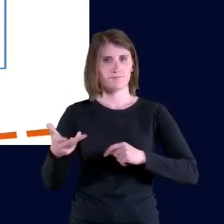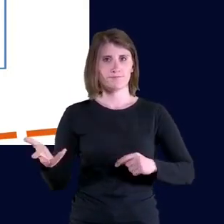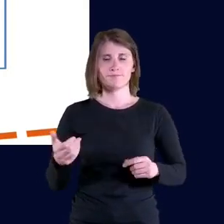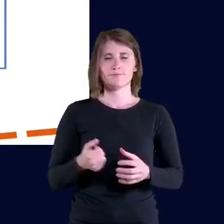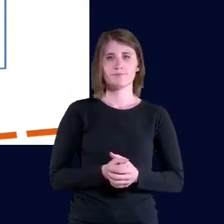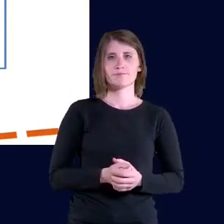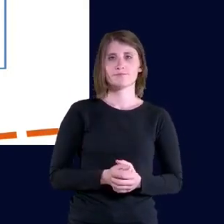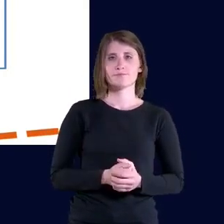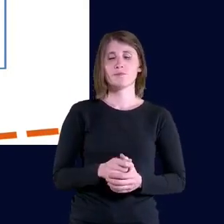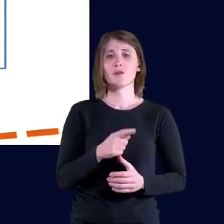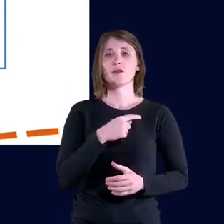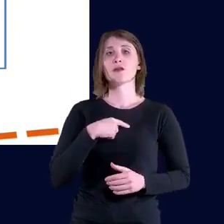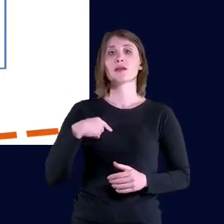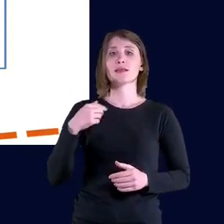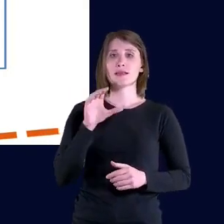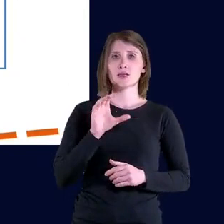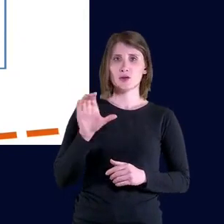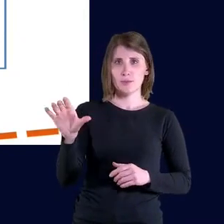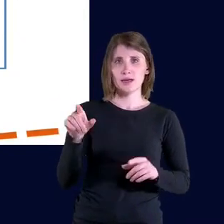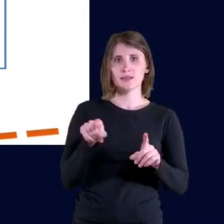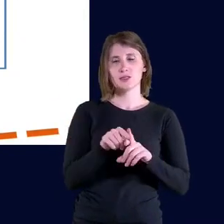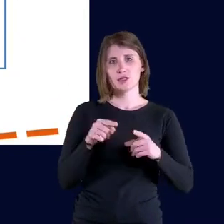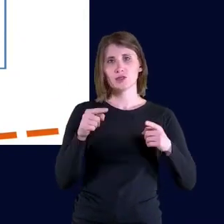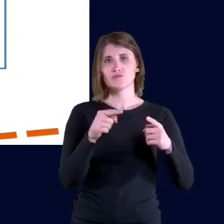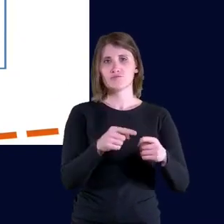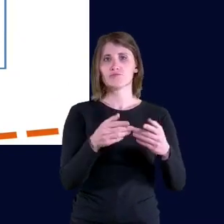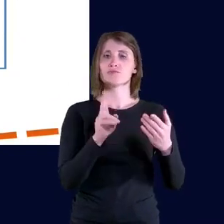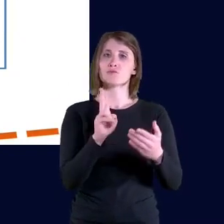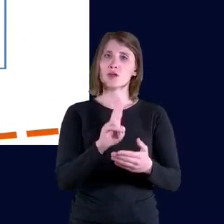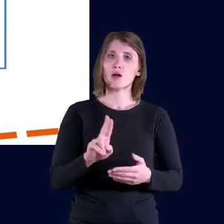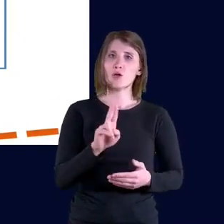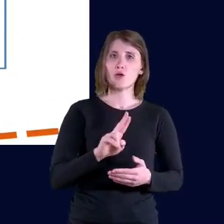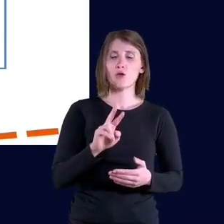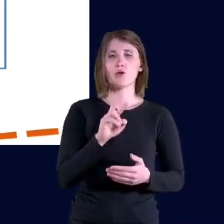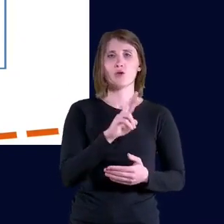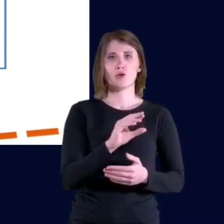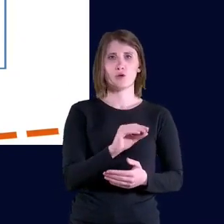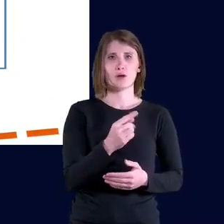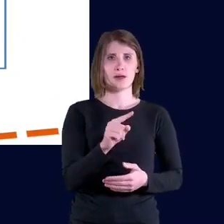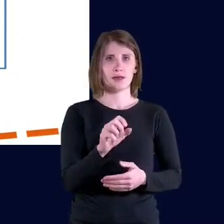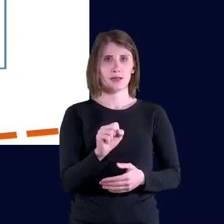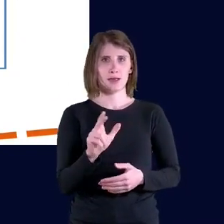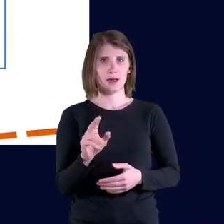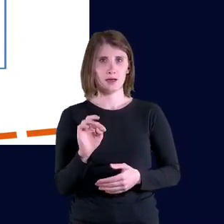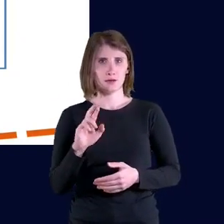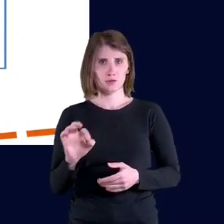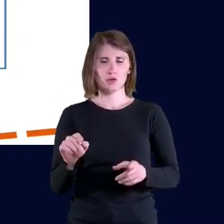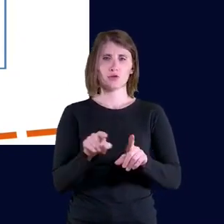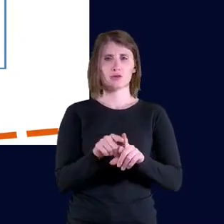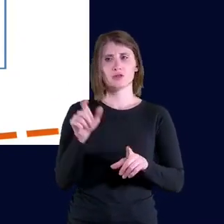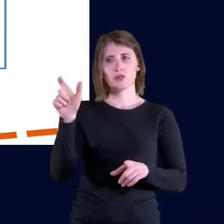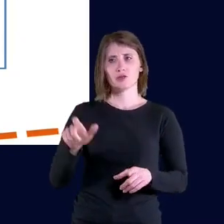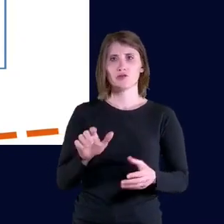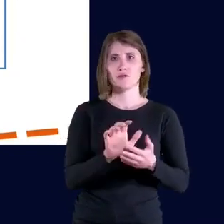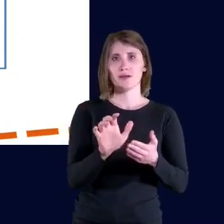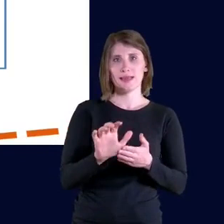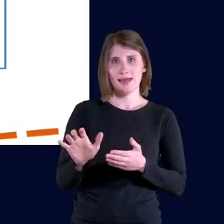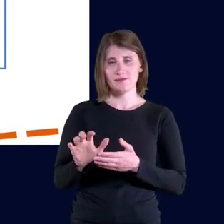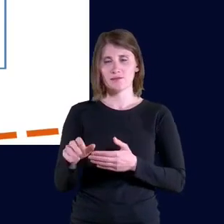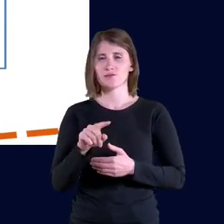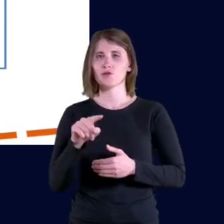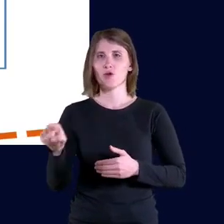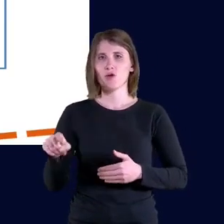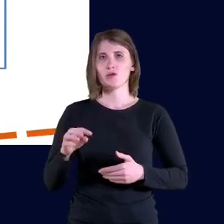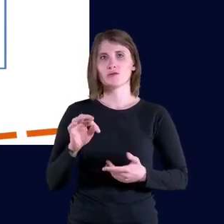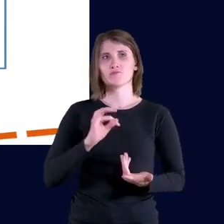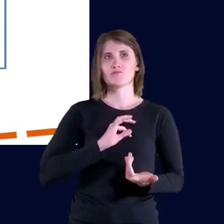jest do redaktorów i wydawców którzy Oczywiście są zaproszeni do współpracy z nami do dzielenia się informacjami